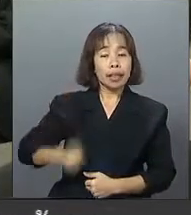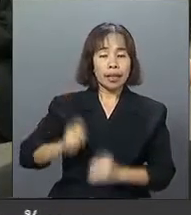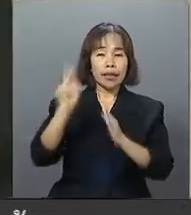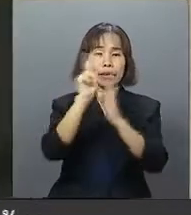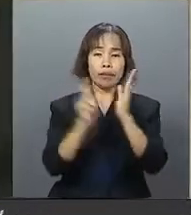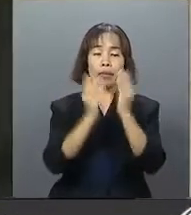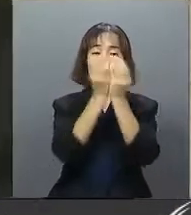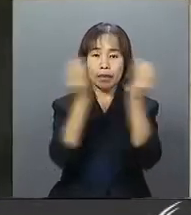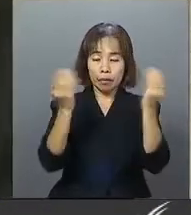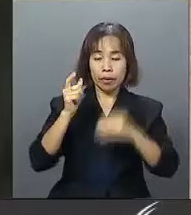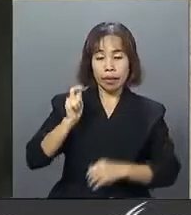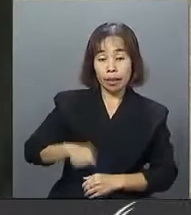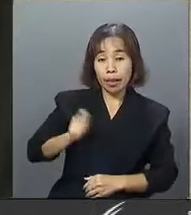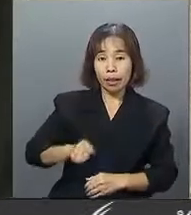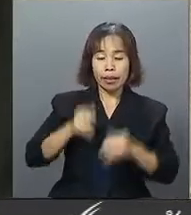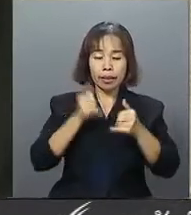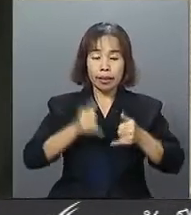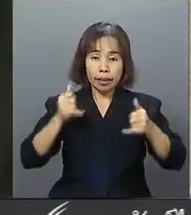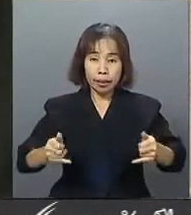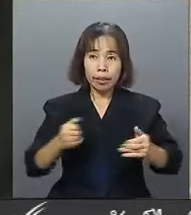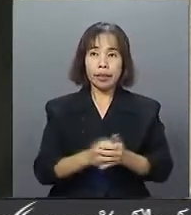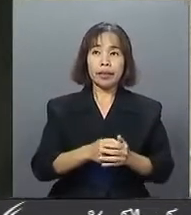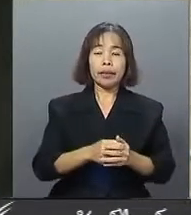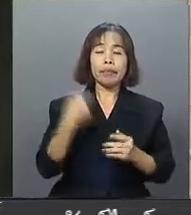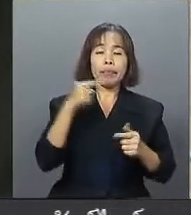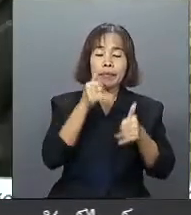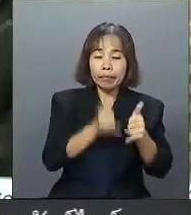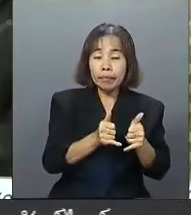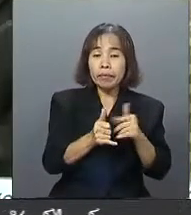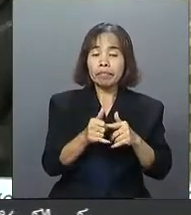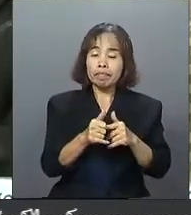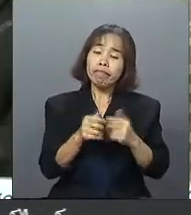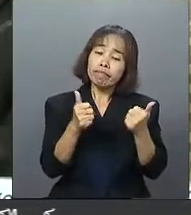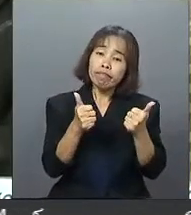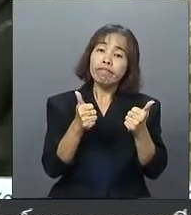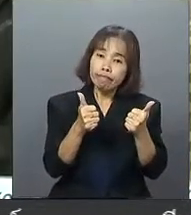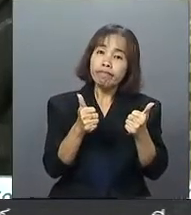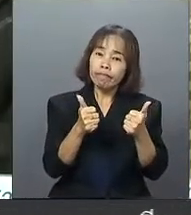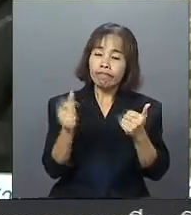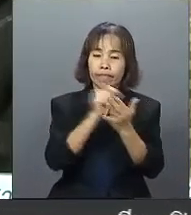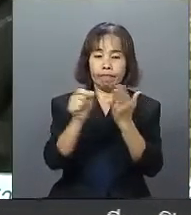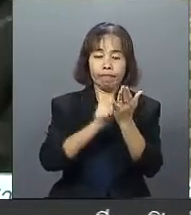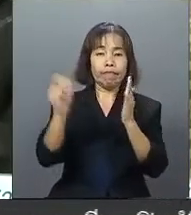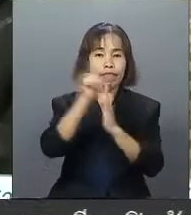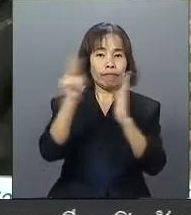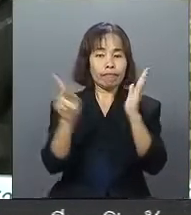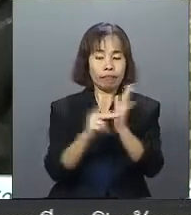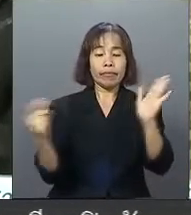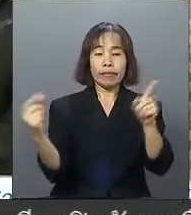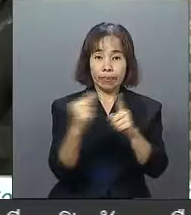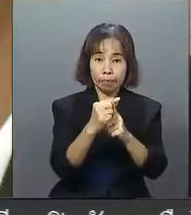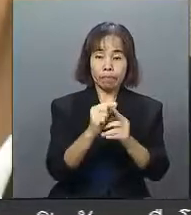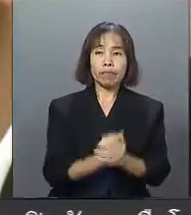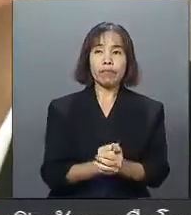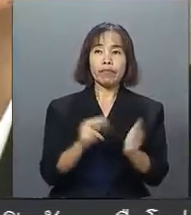าสตราจารย์พิเศษรันภักดีธนากุลและนายสุพจน์ไข่มุกต่างสนับสนุนให้ร่างกฎหมายลูกนิยามของคำว่าระบบ